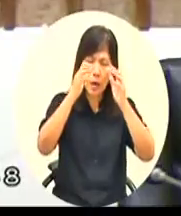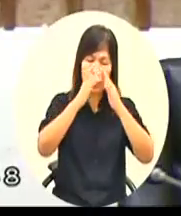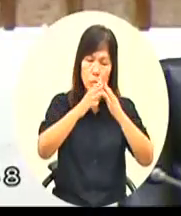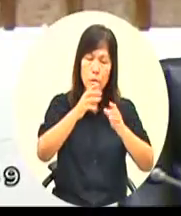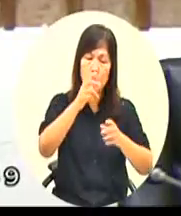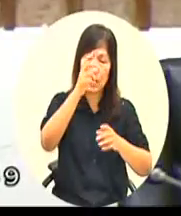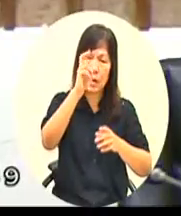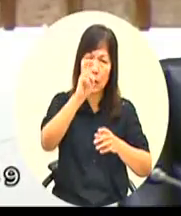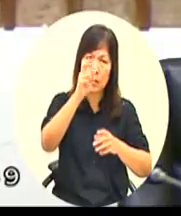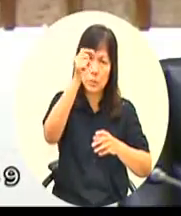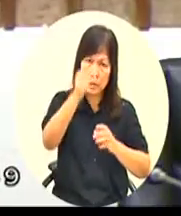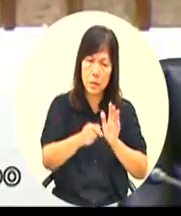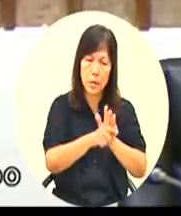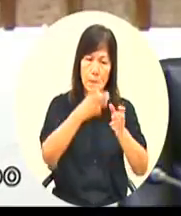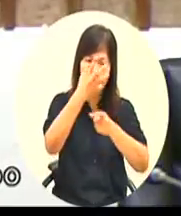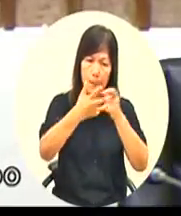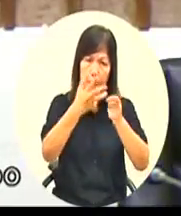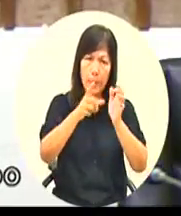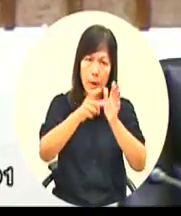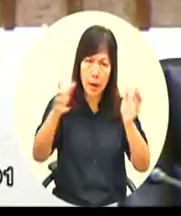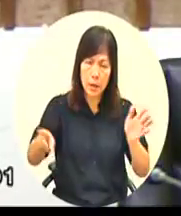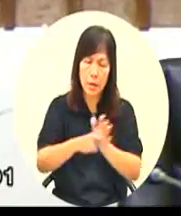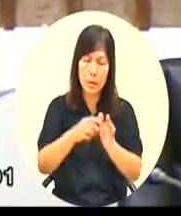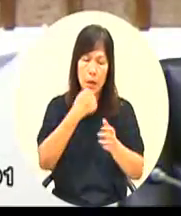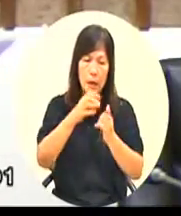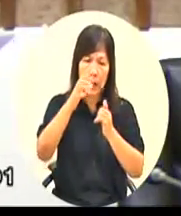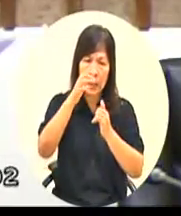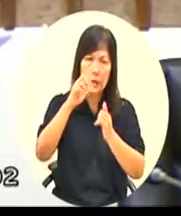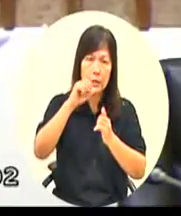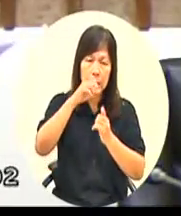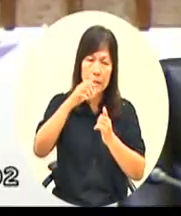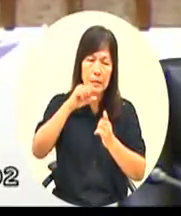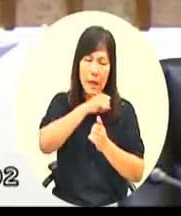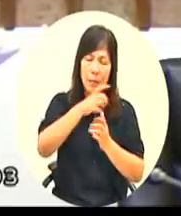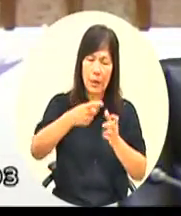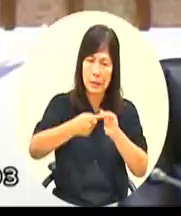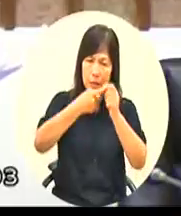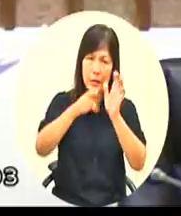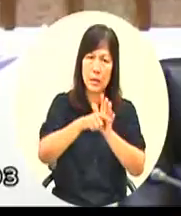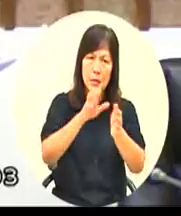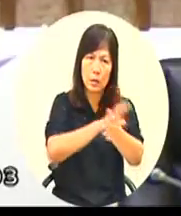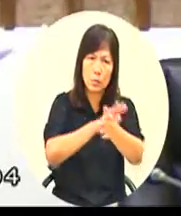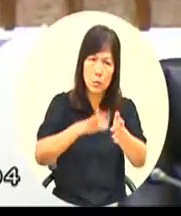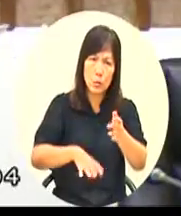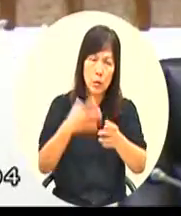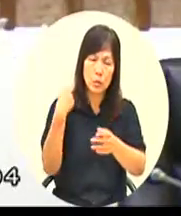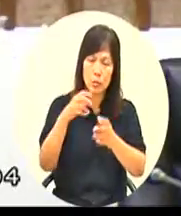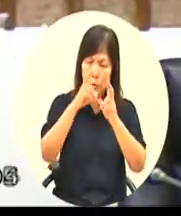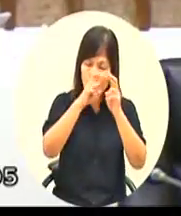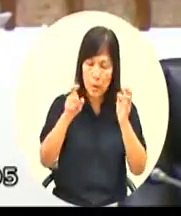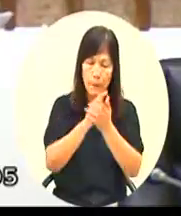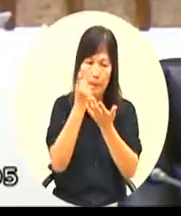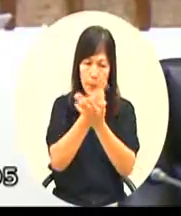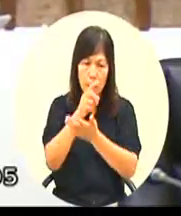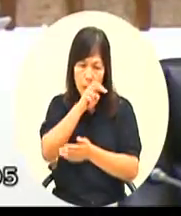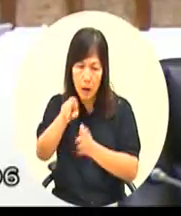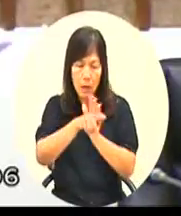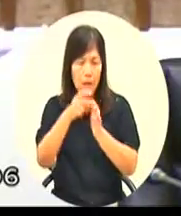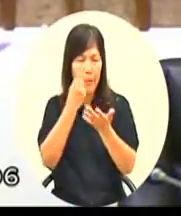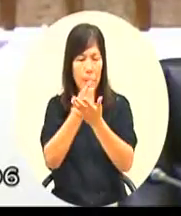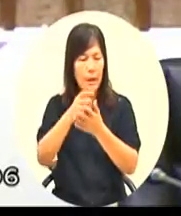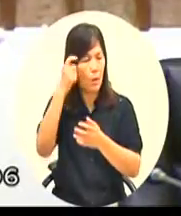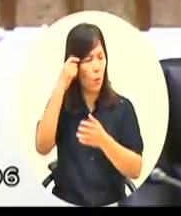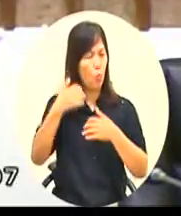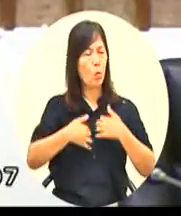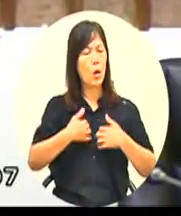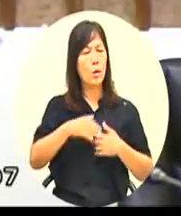8年的时间来重现台湾第一石城的左营旧城哦。那看到这个消息，大家都非常的开心哦。那